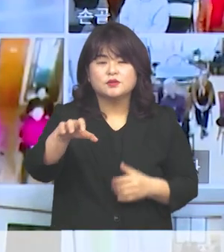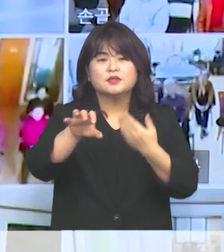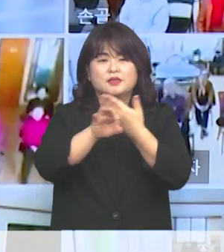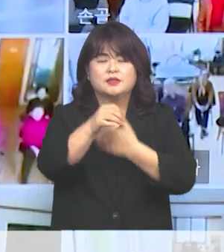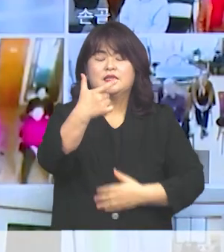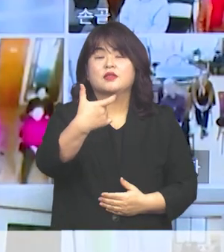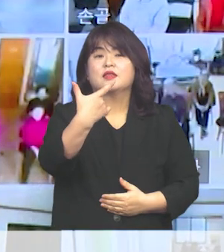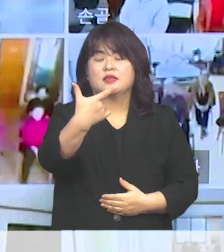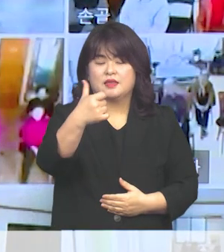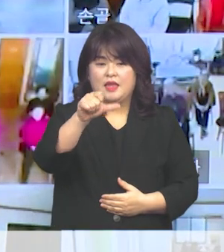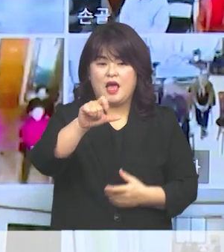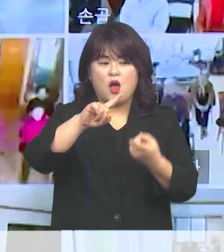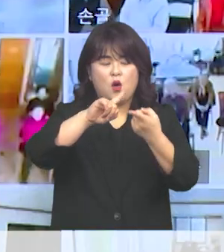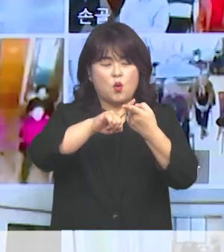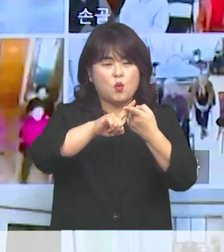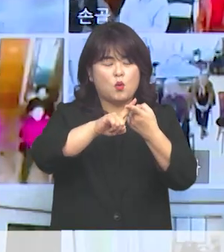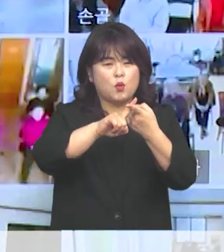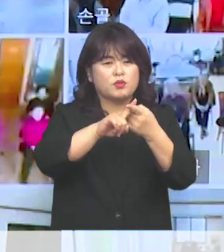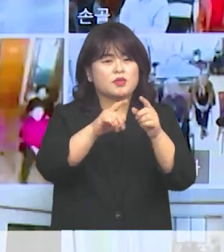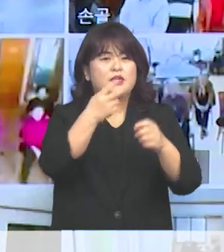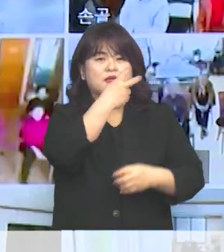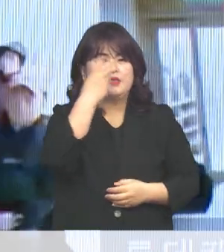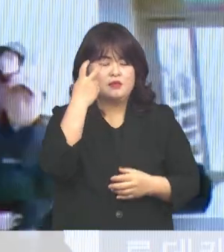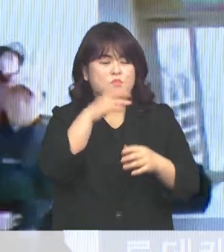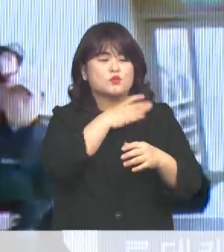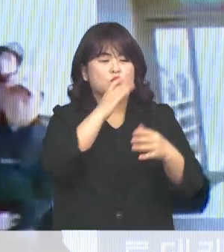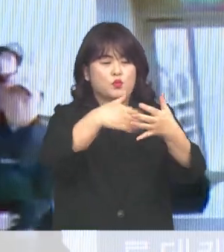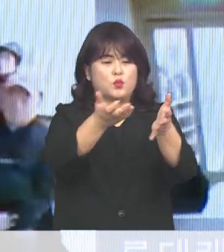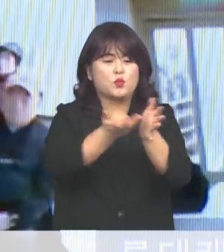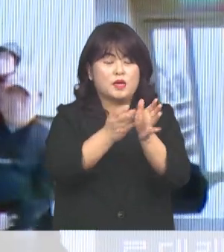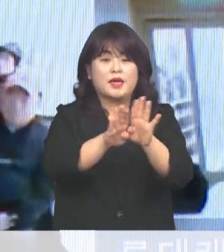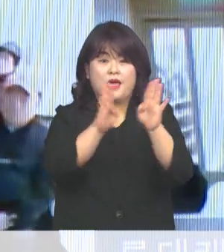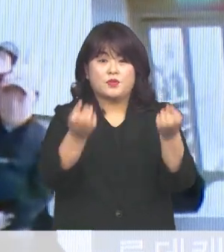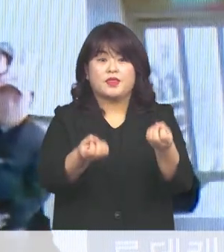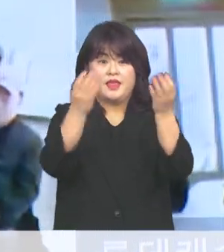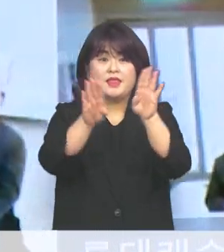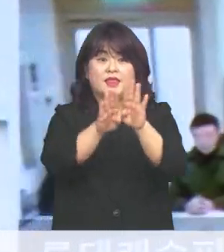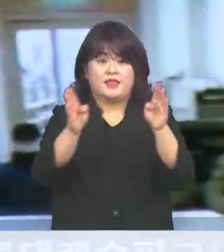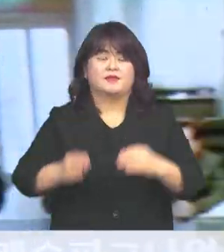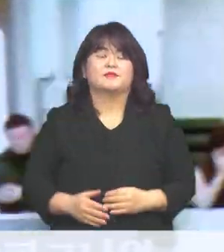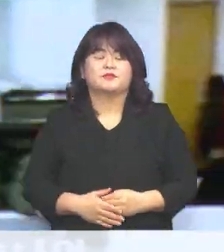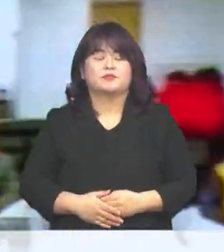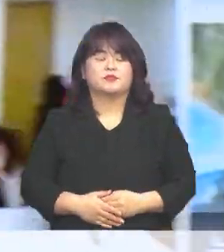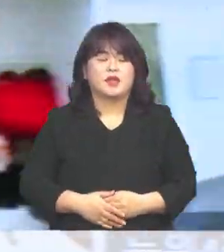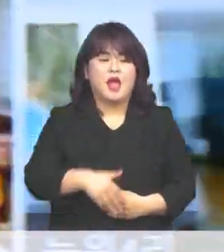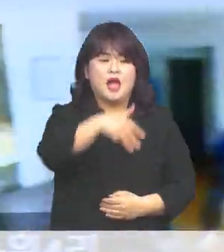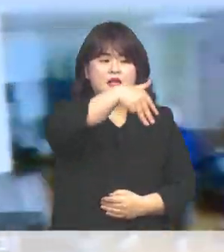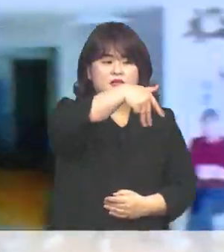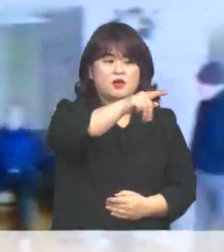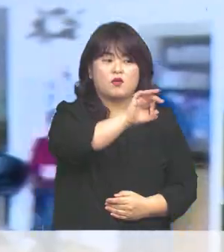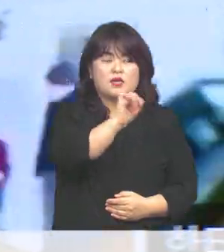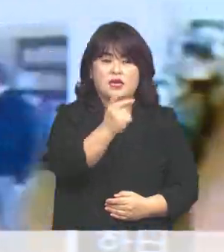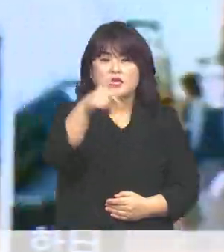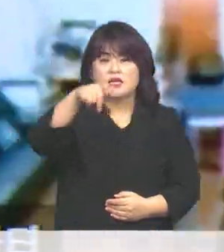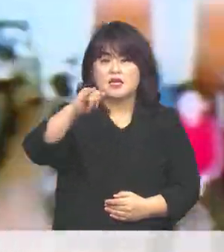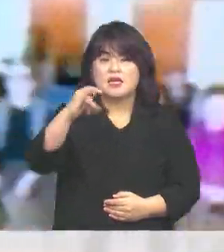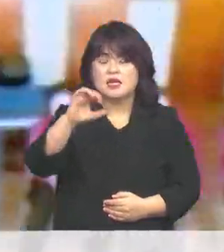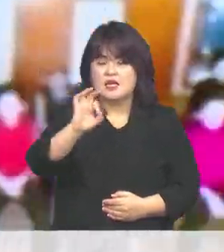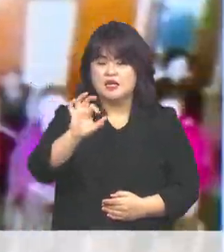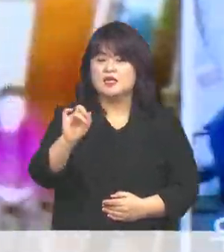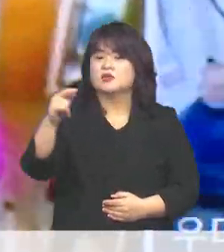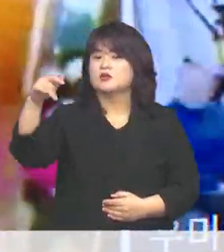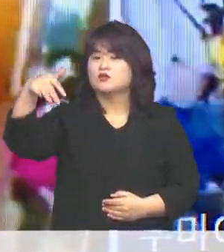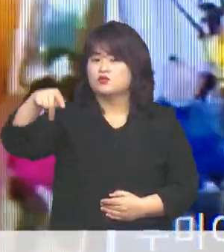경로당과 연결해 스마트 경로당 개소식을 열었습니다. 시는 올해 처인, 기흥, 수지구 각